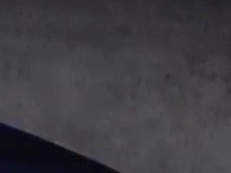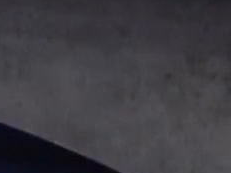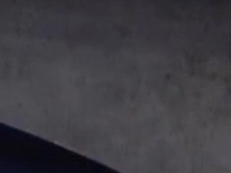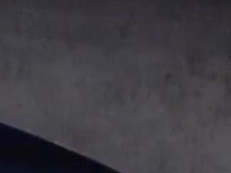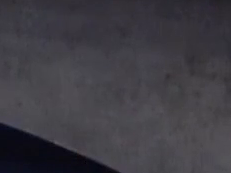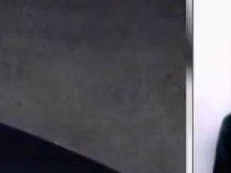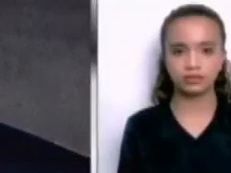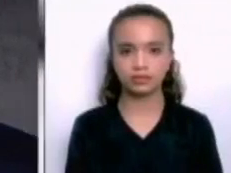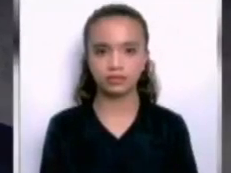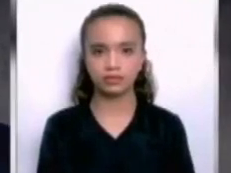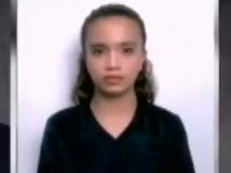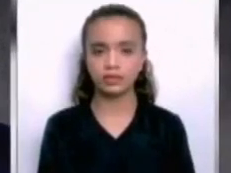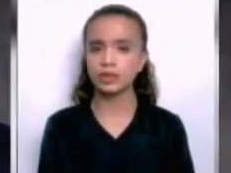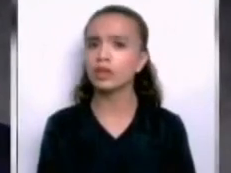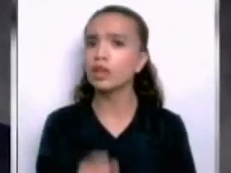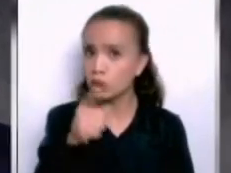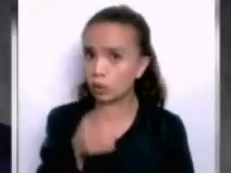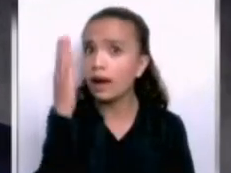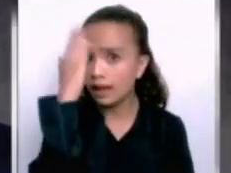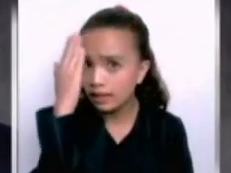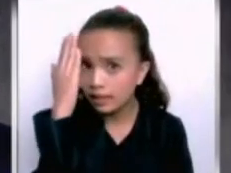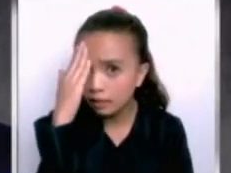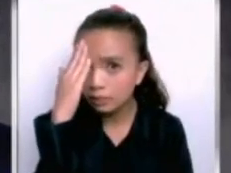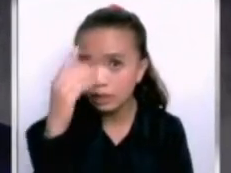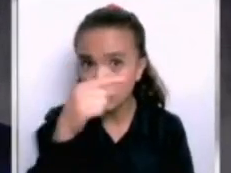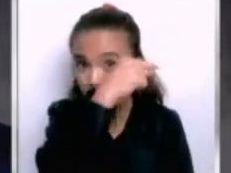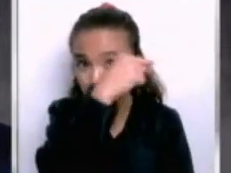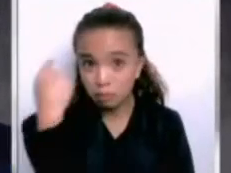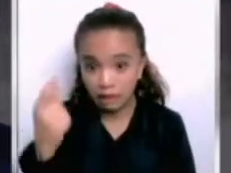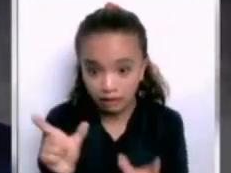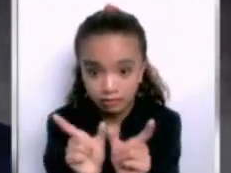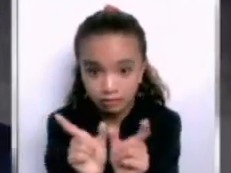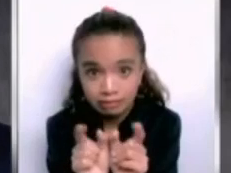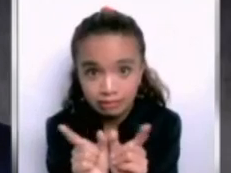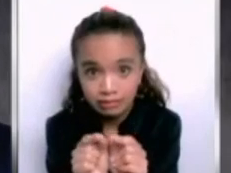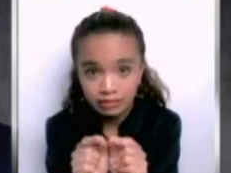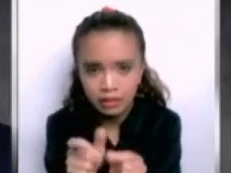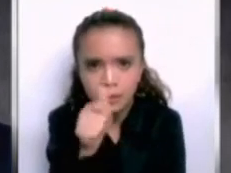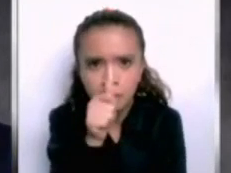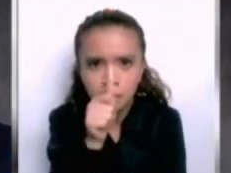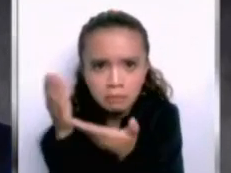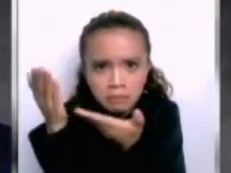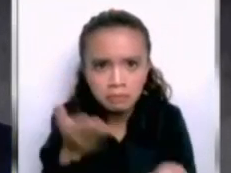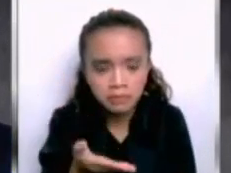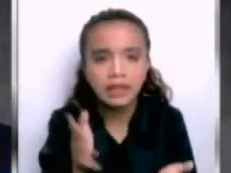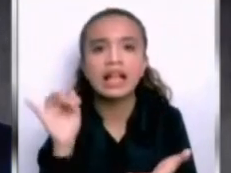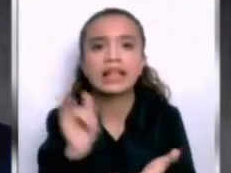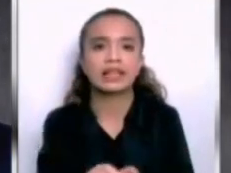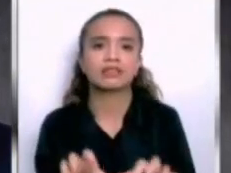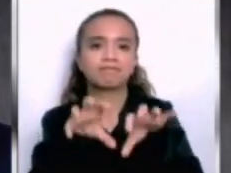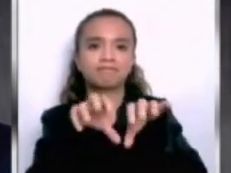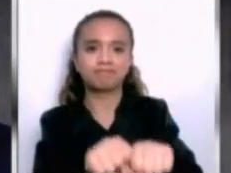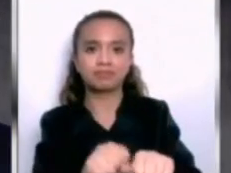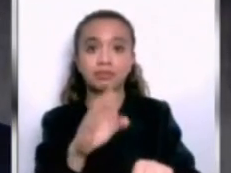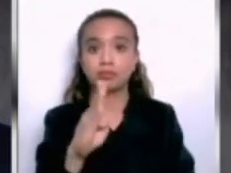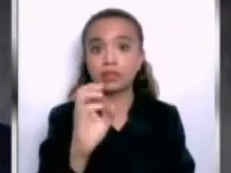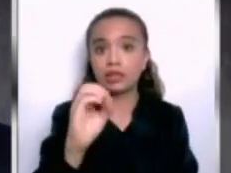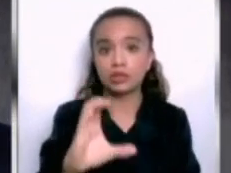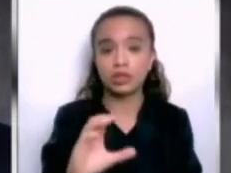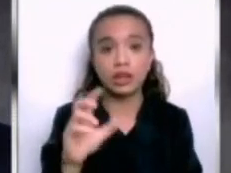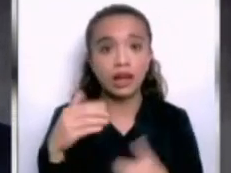Alam niyo bang pati itim na langgam e ni- smuggle Yan po ang nabisto ng Bureau of Customs sa dalawang paketeng galing sa